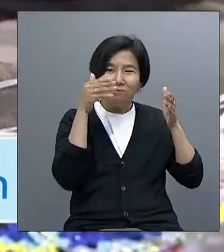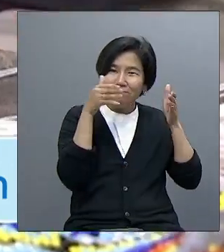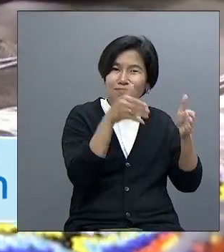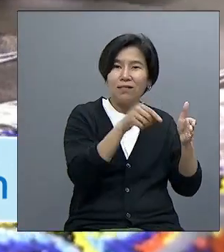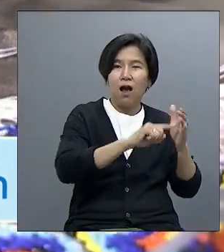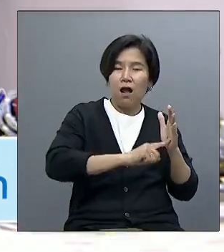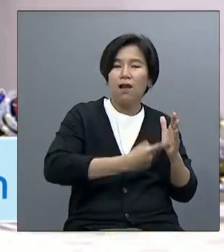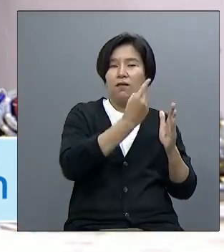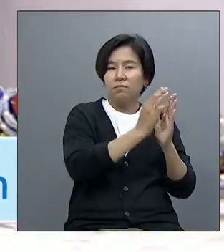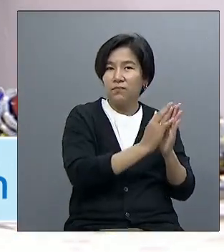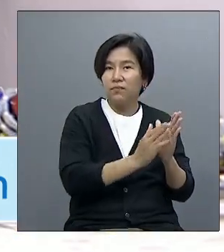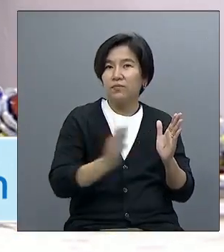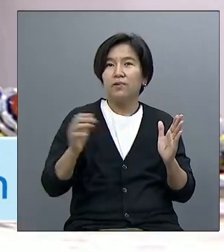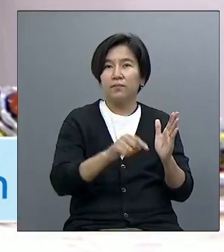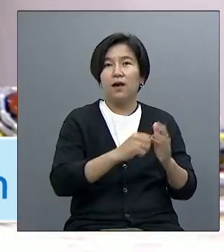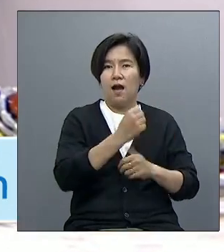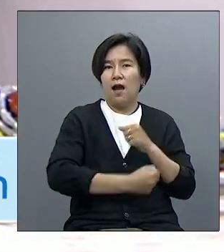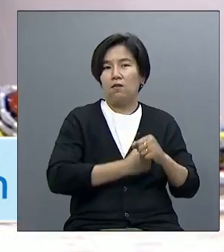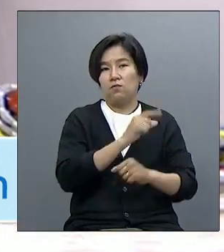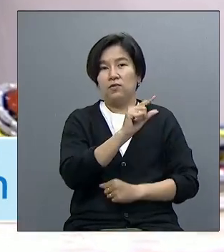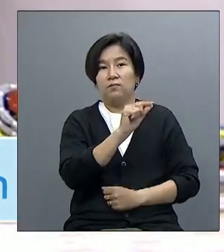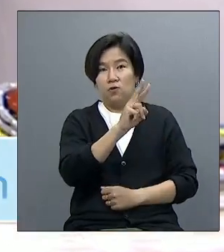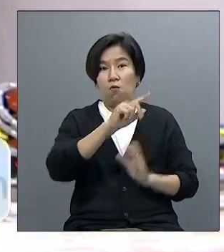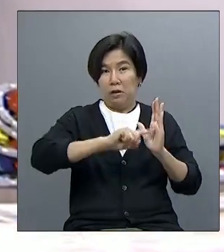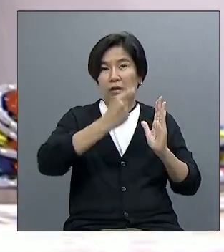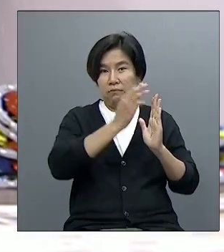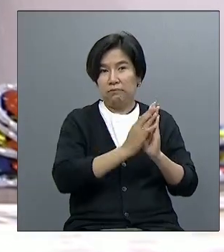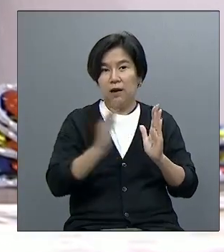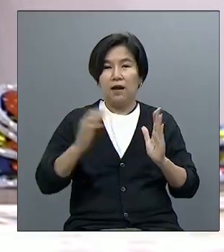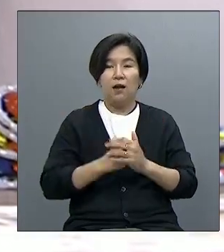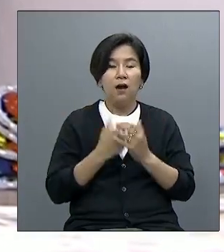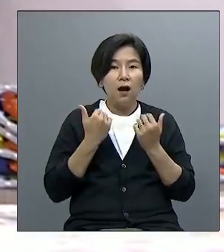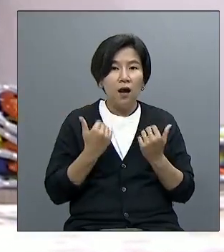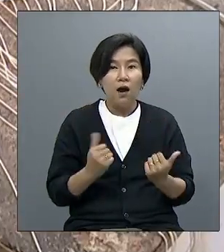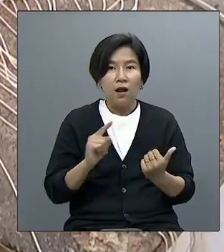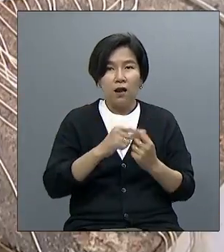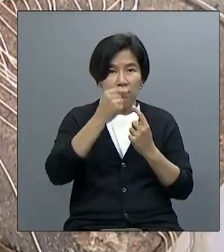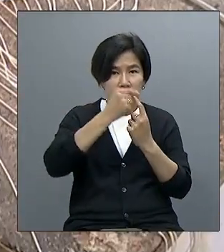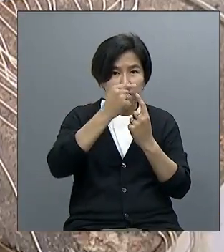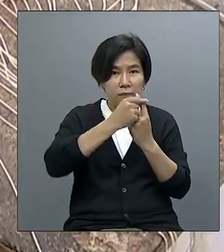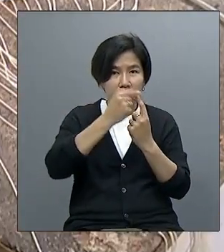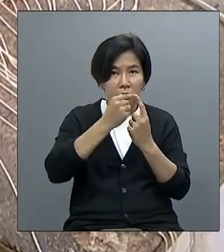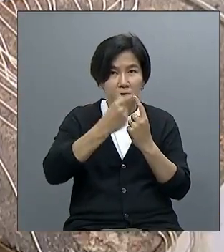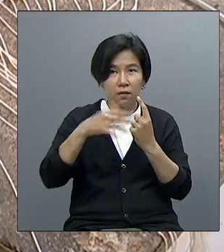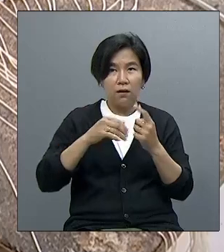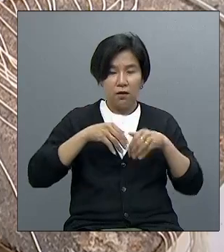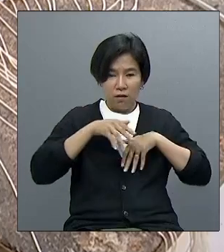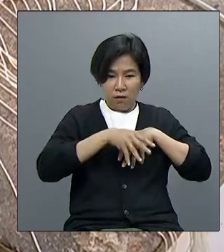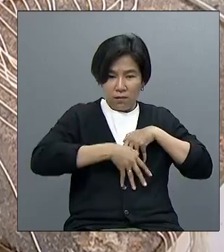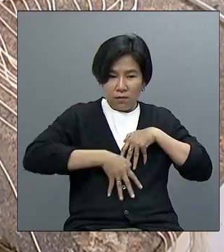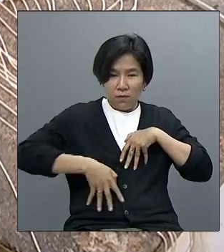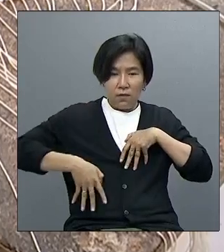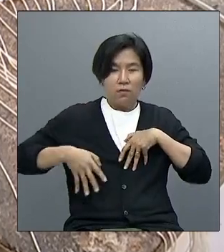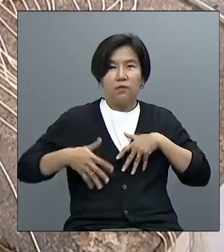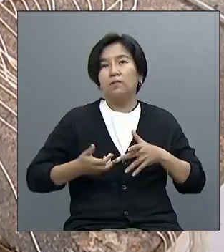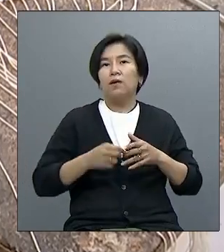ตั้งแต่ตอนนู้นนะตั้งแต่อายุ22ปีเป็นต้นมาครับ ค่ะและหลังจากที่ได้ยึดงานร้อยลูกปัดมโนรานะคะมา